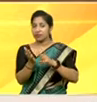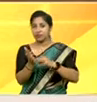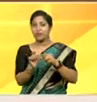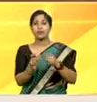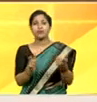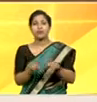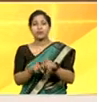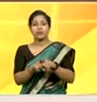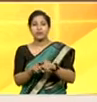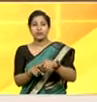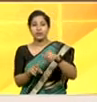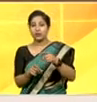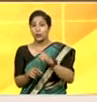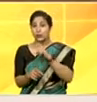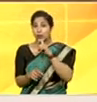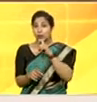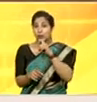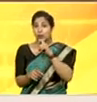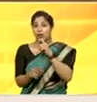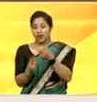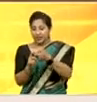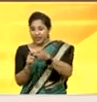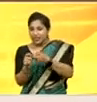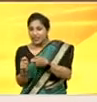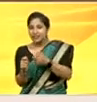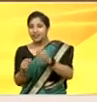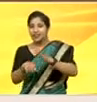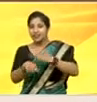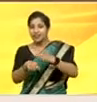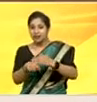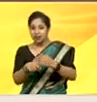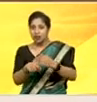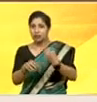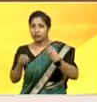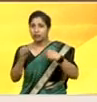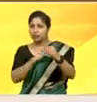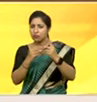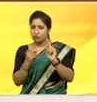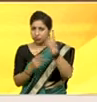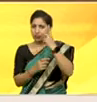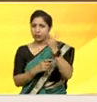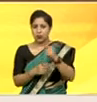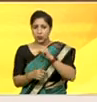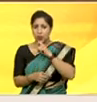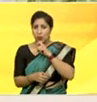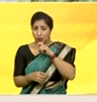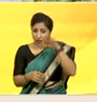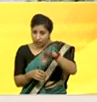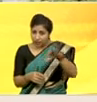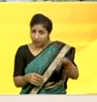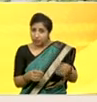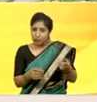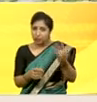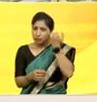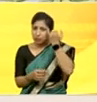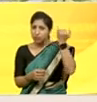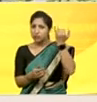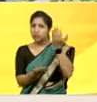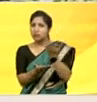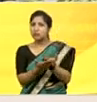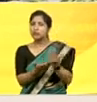पीज की पहली खेप लंदन भेजी गई। कुछ लोगों को ये आइडिया